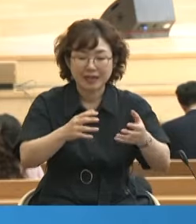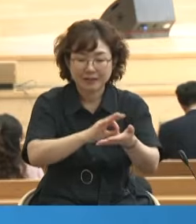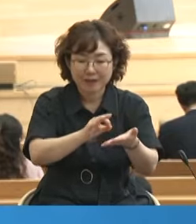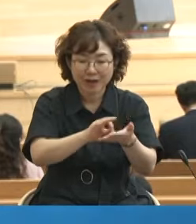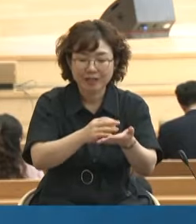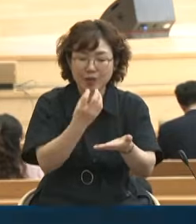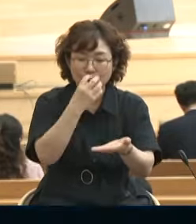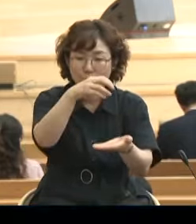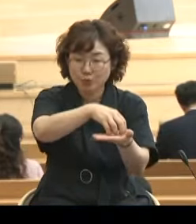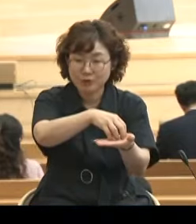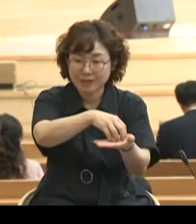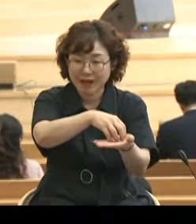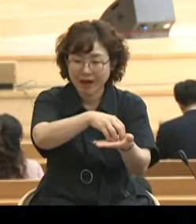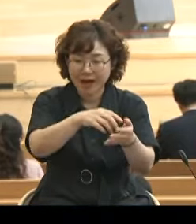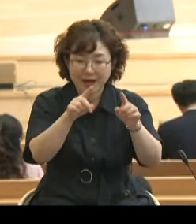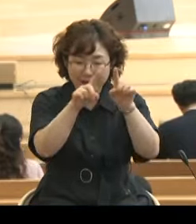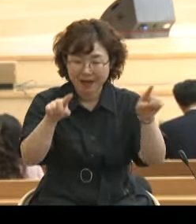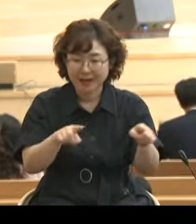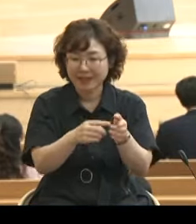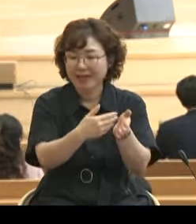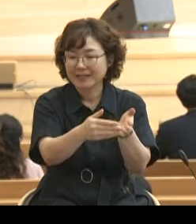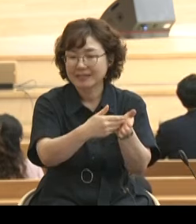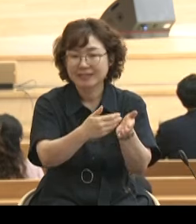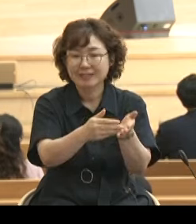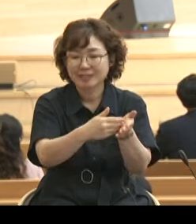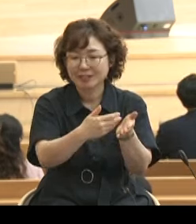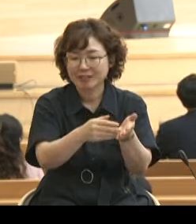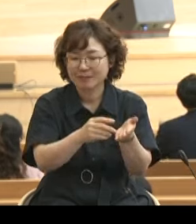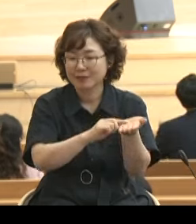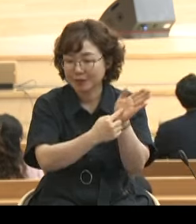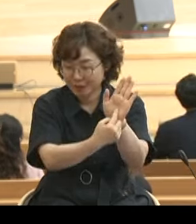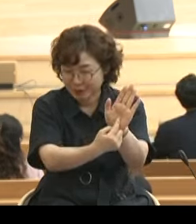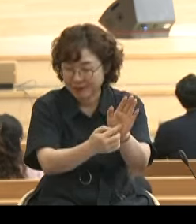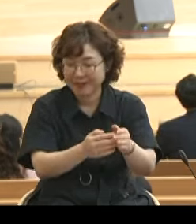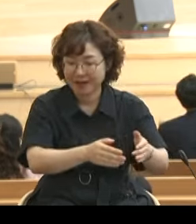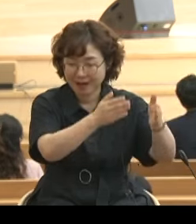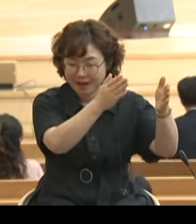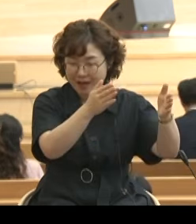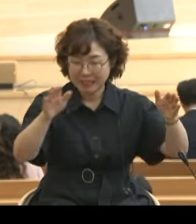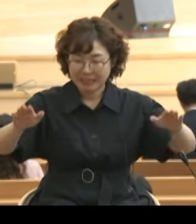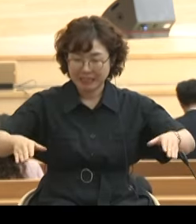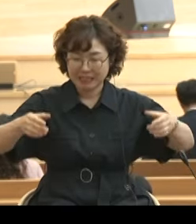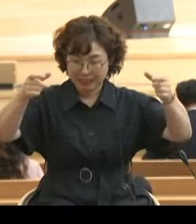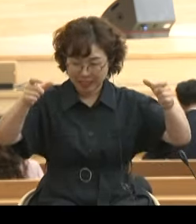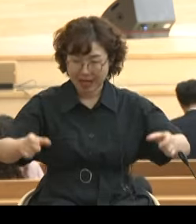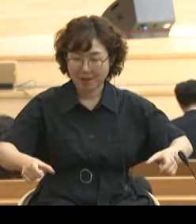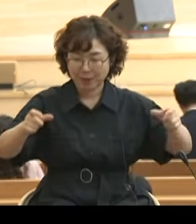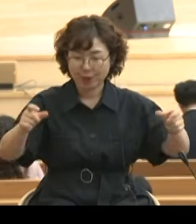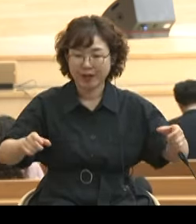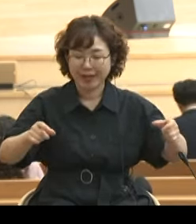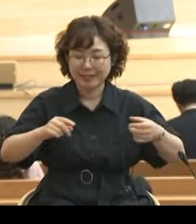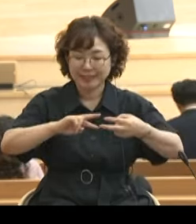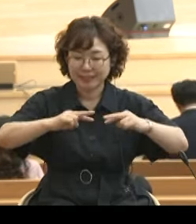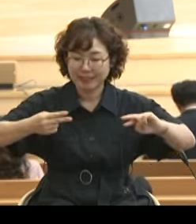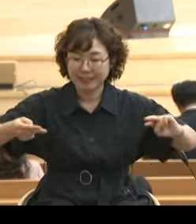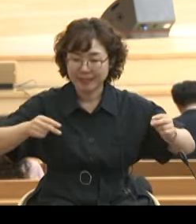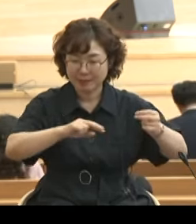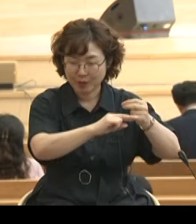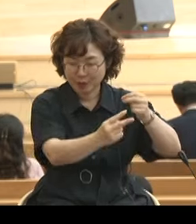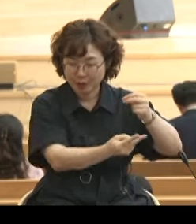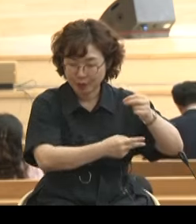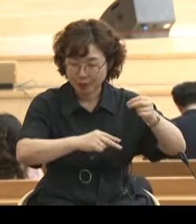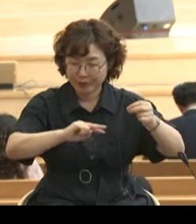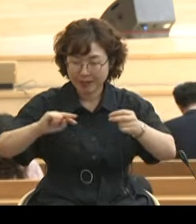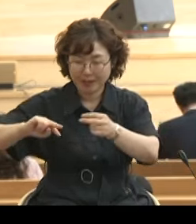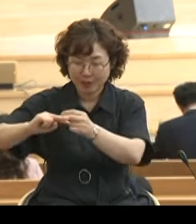문장에 표기되어 있죠. 보이십니까? 양쪽 기둥에 리본으로 휘장에 글씨를 잡으세요.